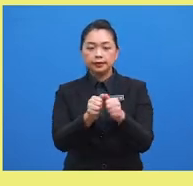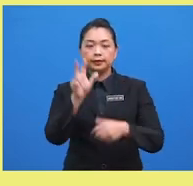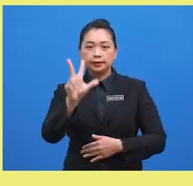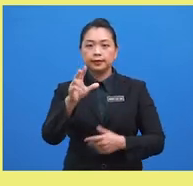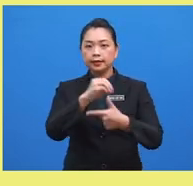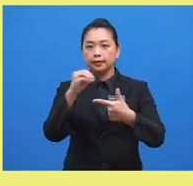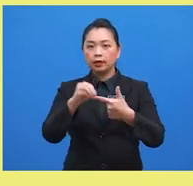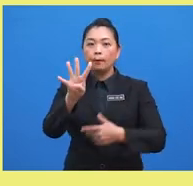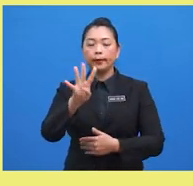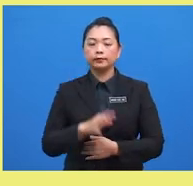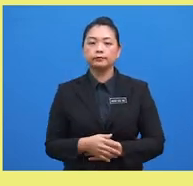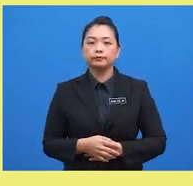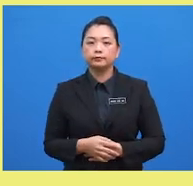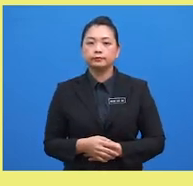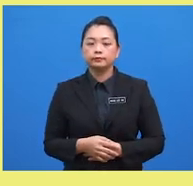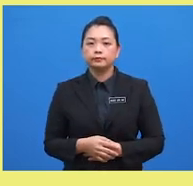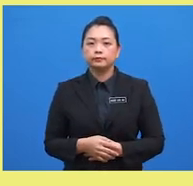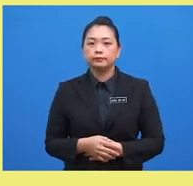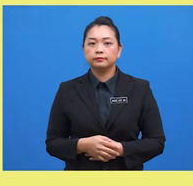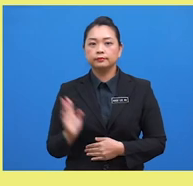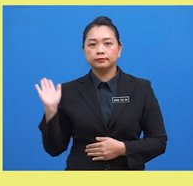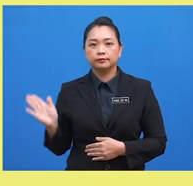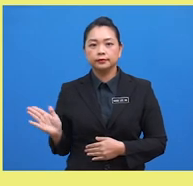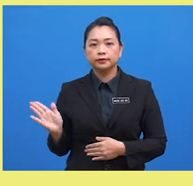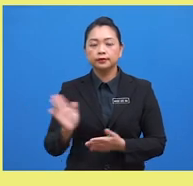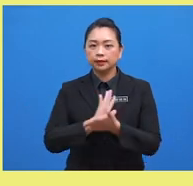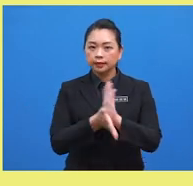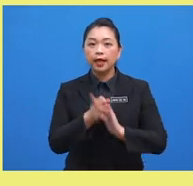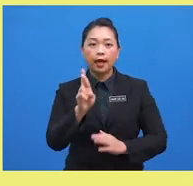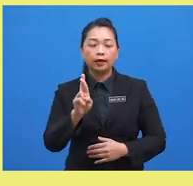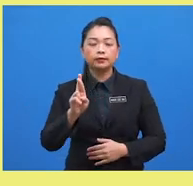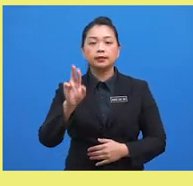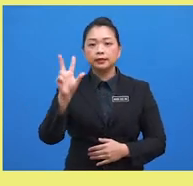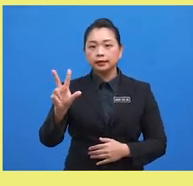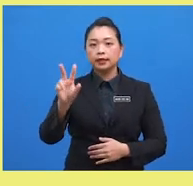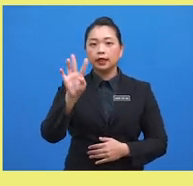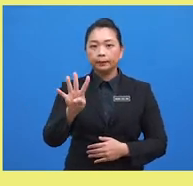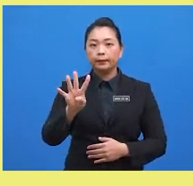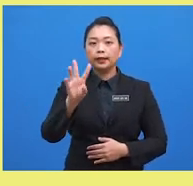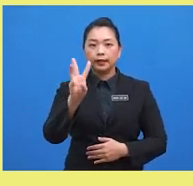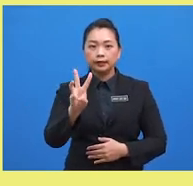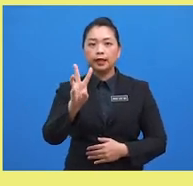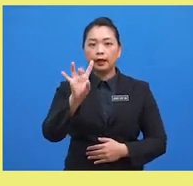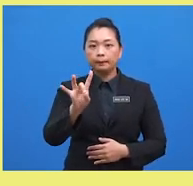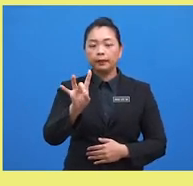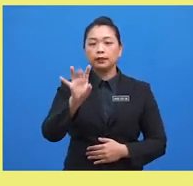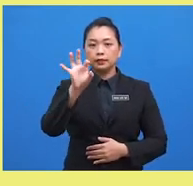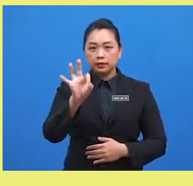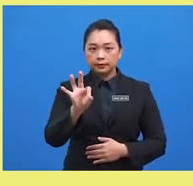3 dan 4. Set R ialah 3, 4, 6,